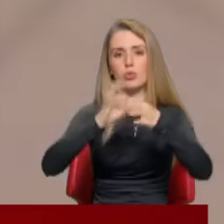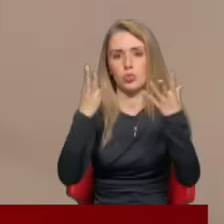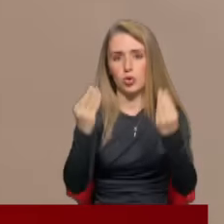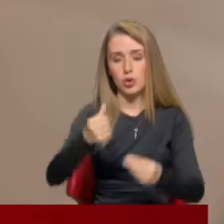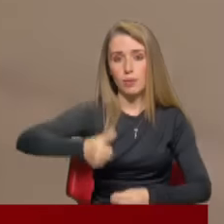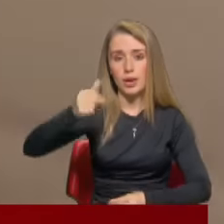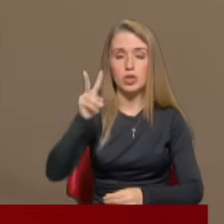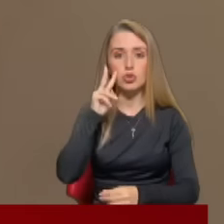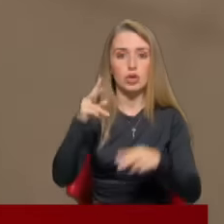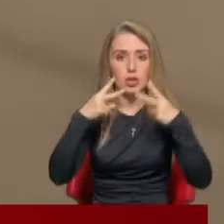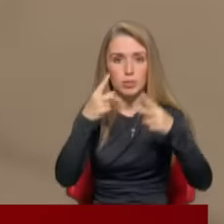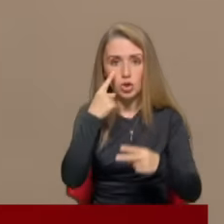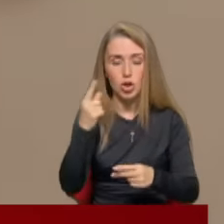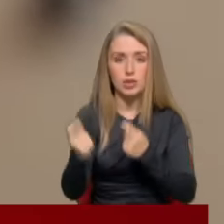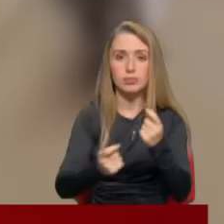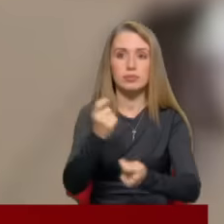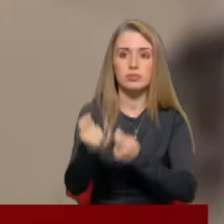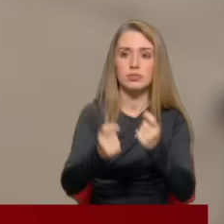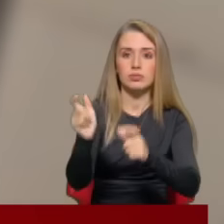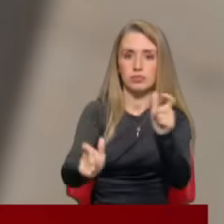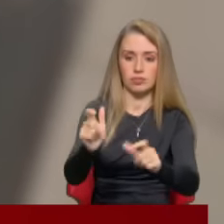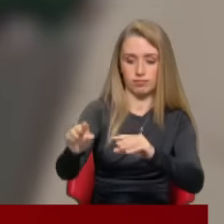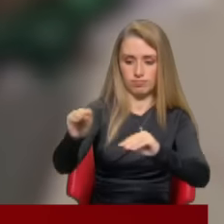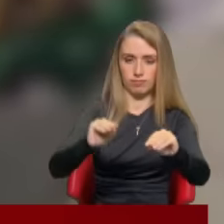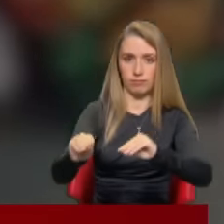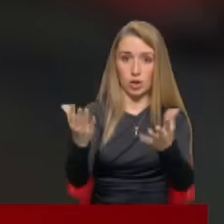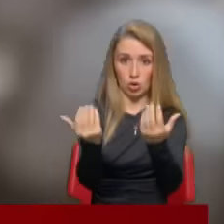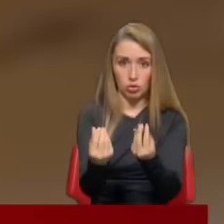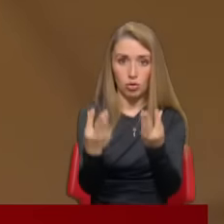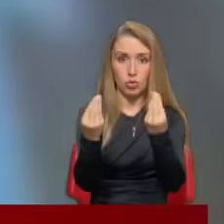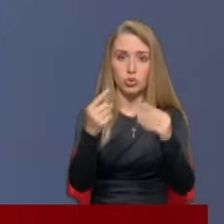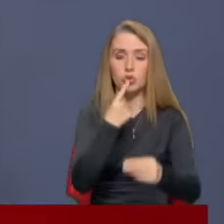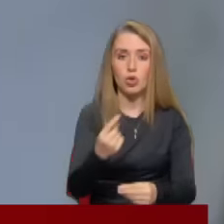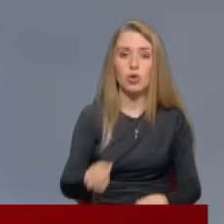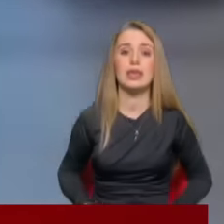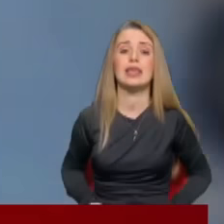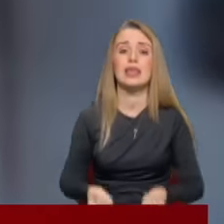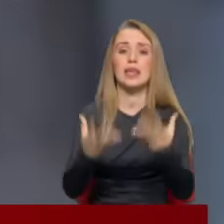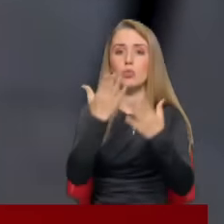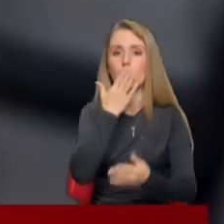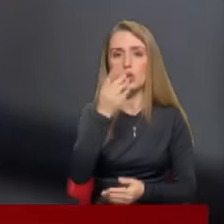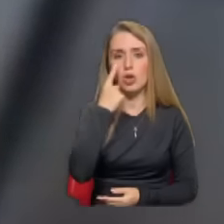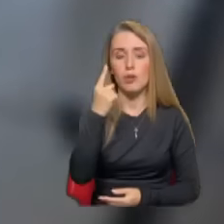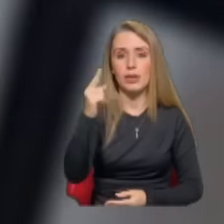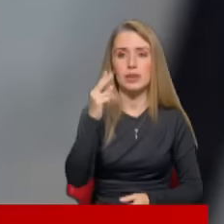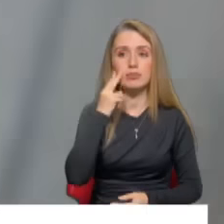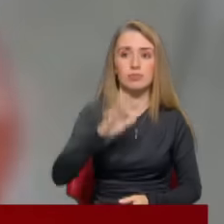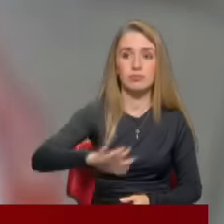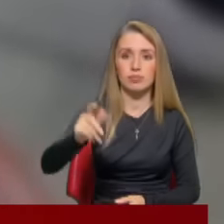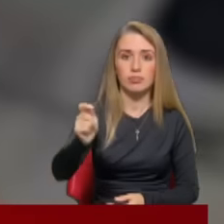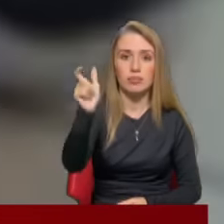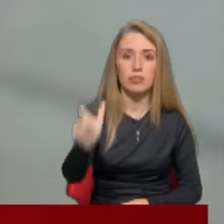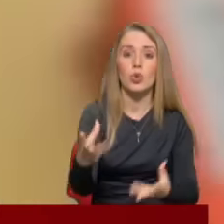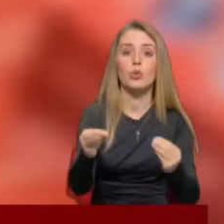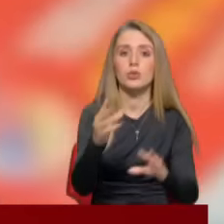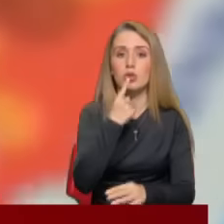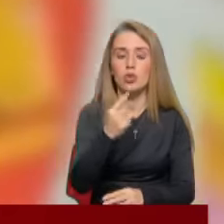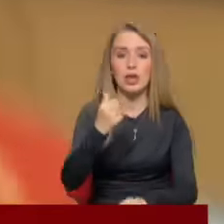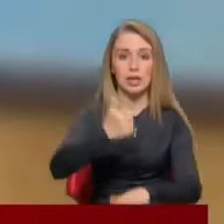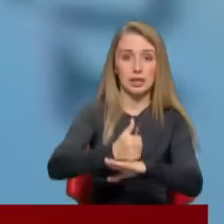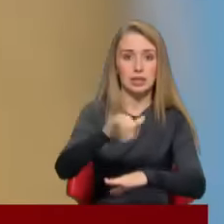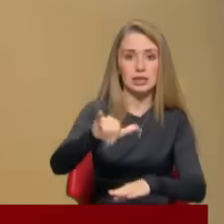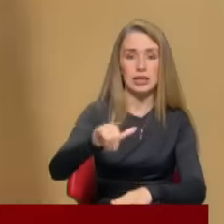son açıklamasına göre temizlik için 30 bin personel alınacak. Ancak sayısı yetersiz çünkü okul başına bir temizlik personeli bile düşmeyecek.